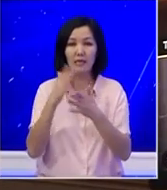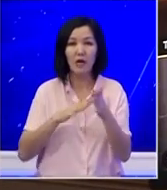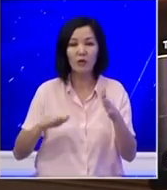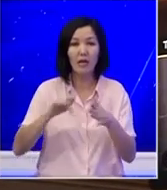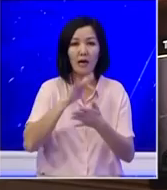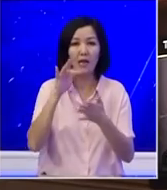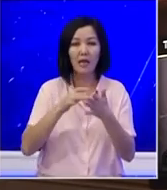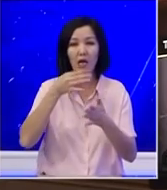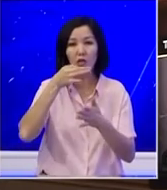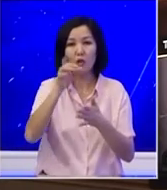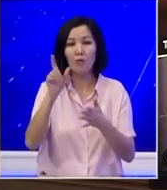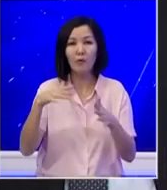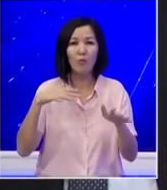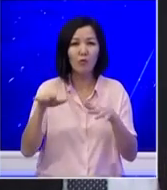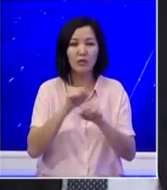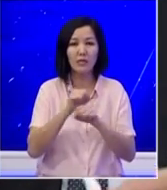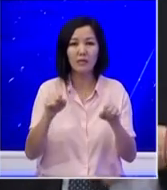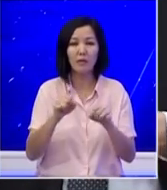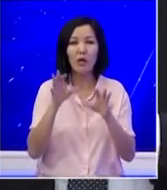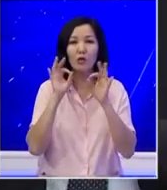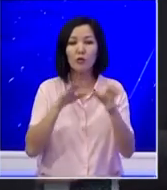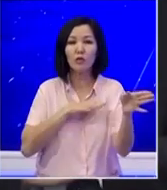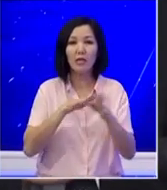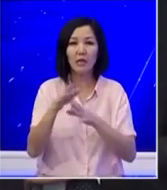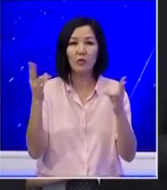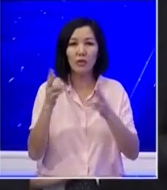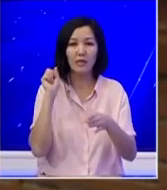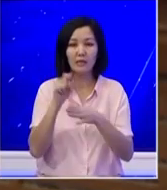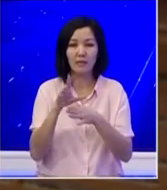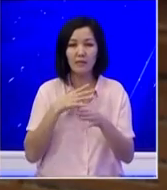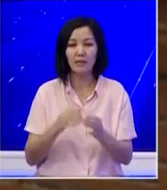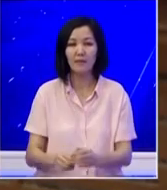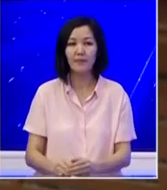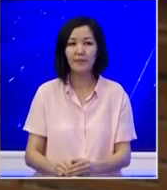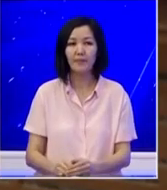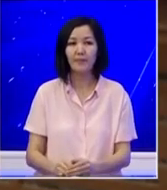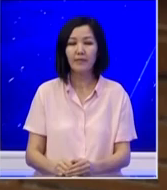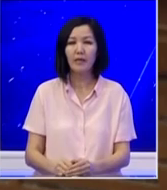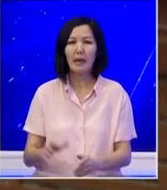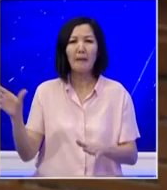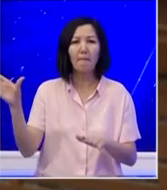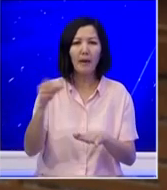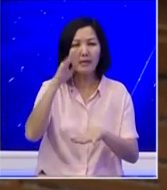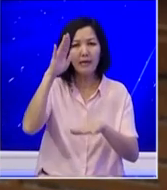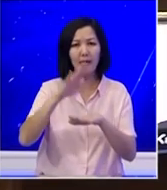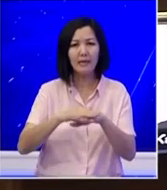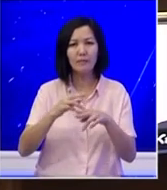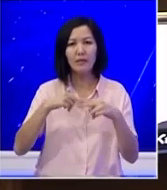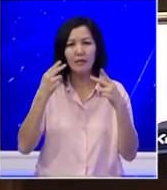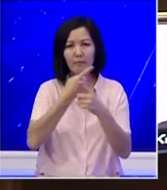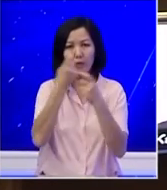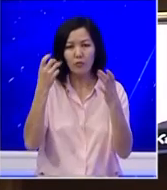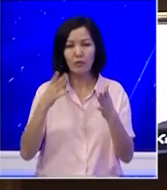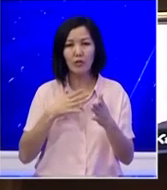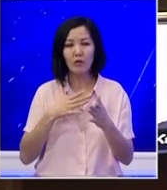мен жауаптыларға босаңсымай шаруаны дұрыс атқаруларын тапсырды. Я вот всех акимов предупреждаю. Сейчас слышно